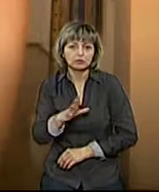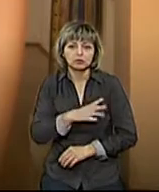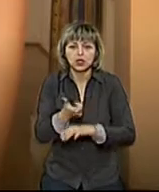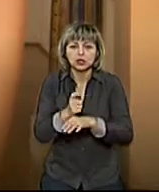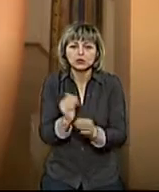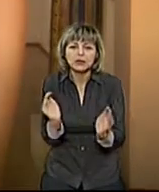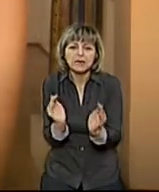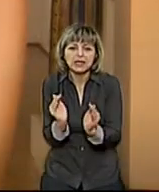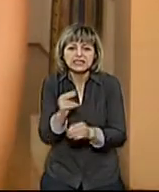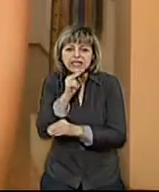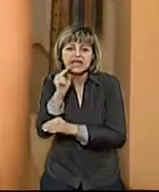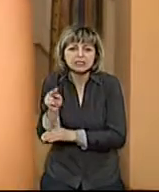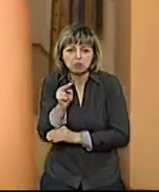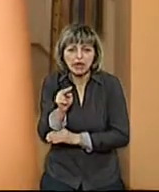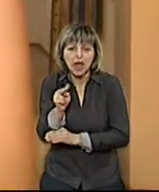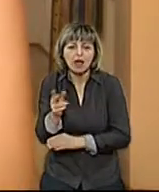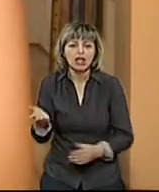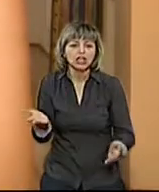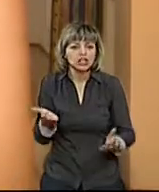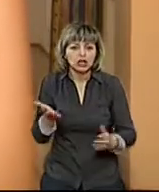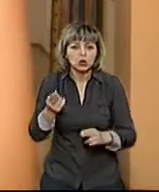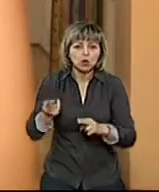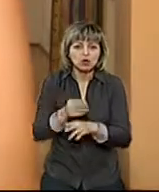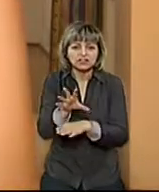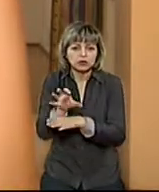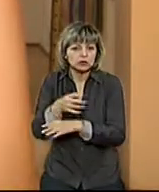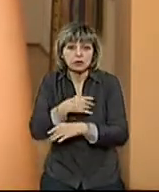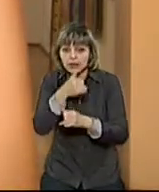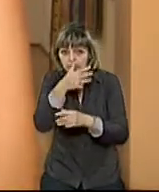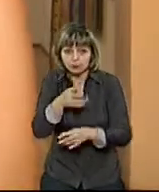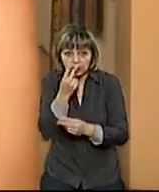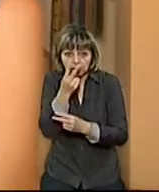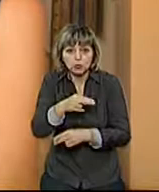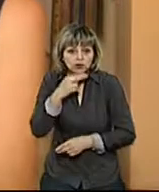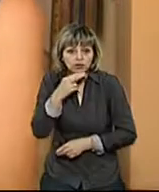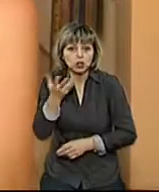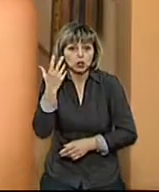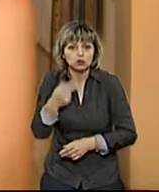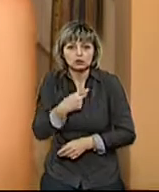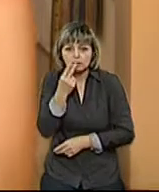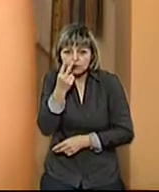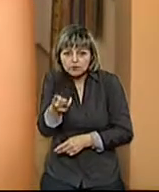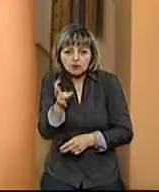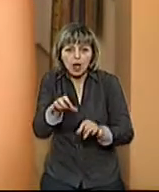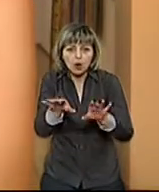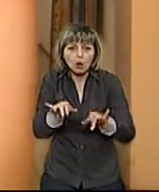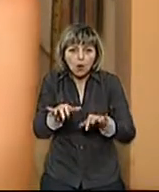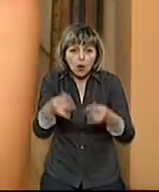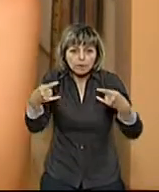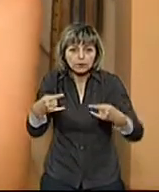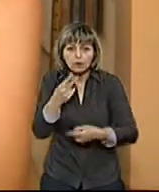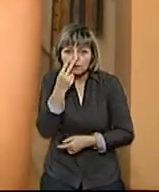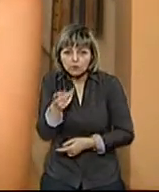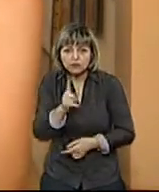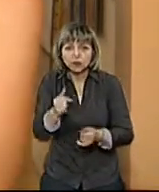дуже малесенька змія, яку без фотоапарата ми б не змогли розгледіти. Тобто ми, коли вже подивилися на комп'ютері, ми побачили, що